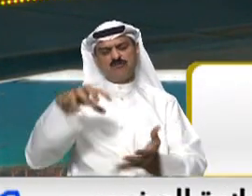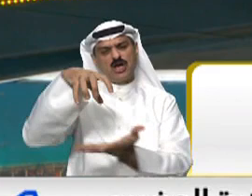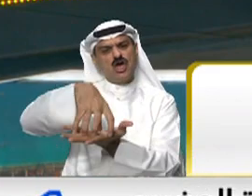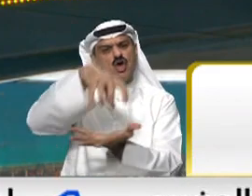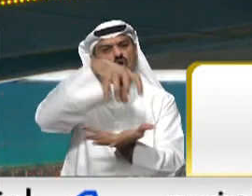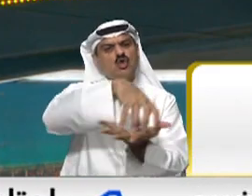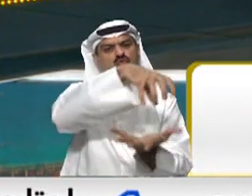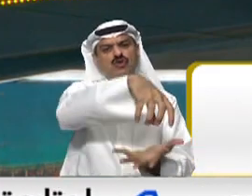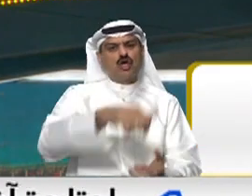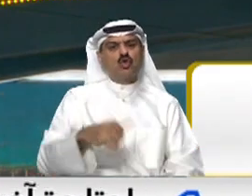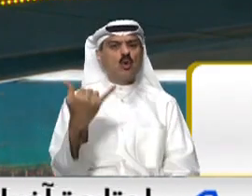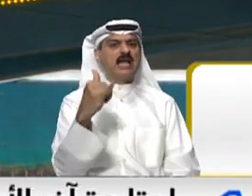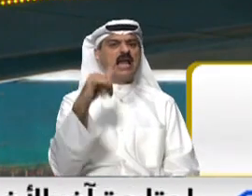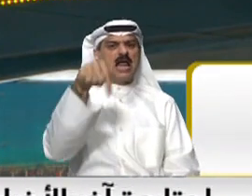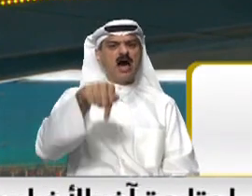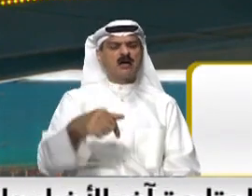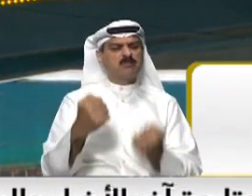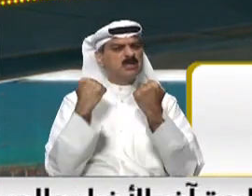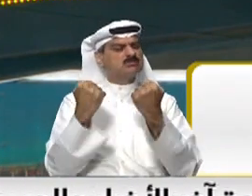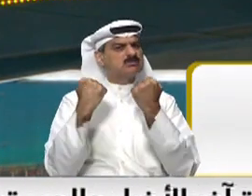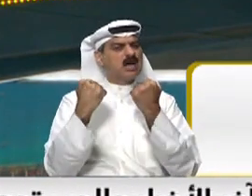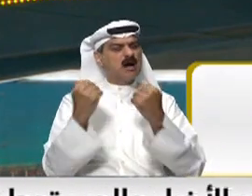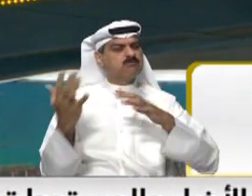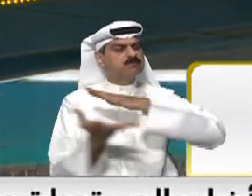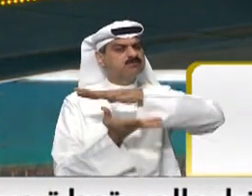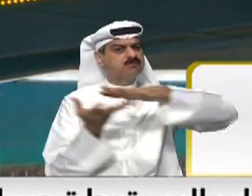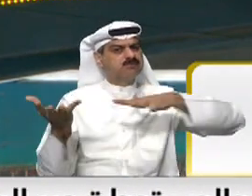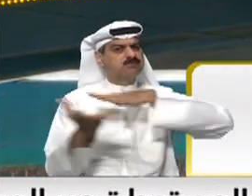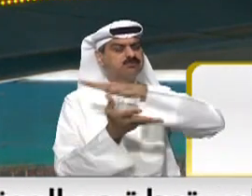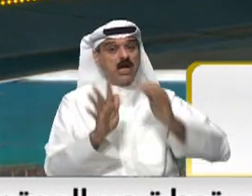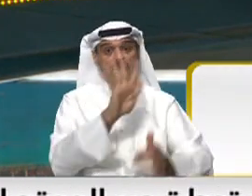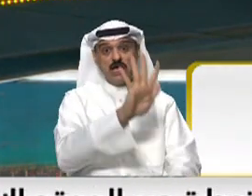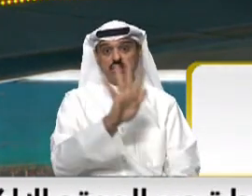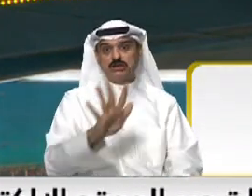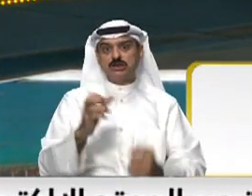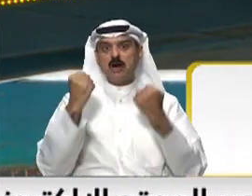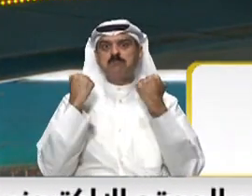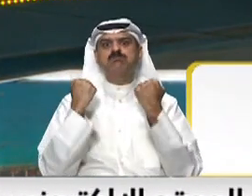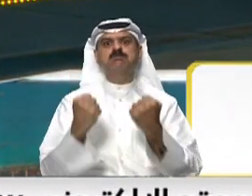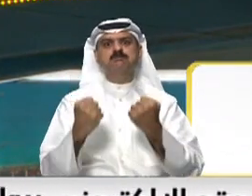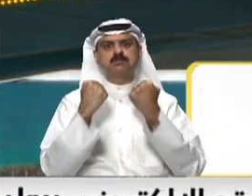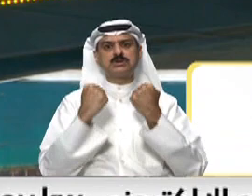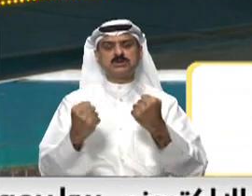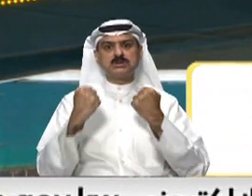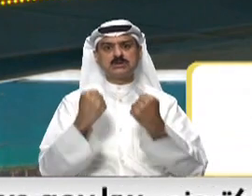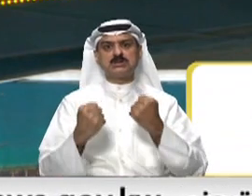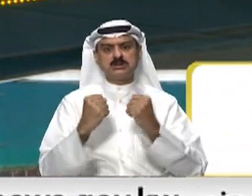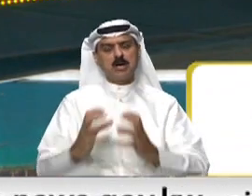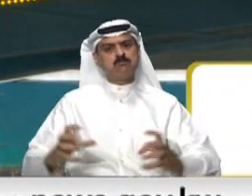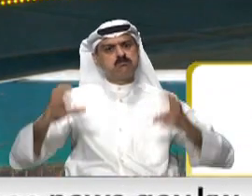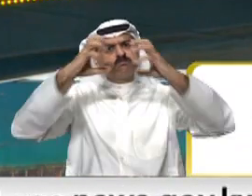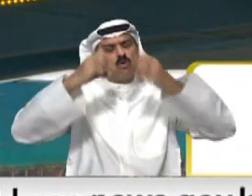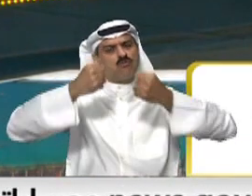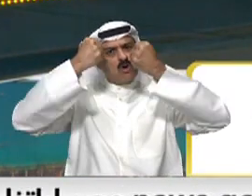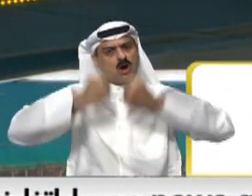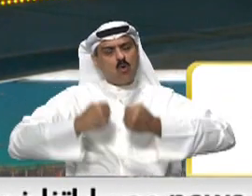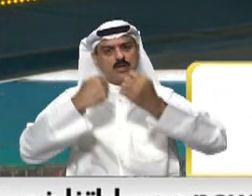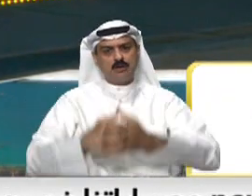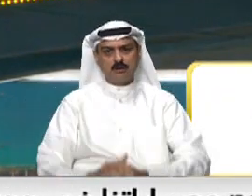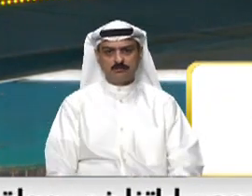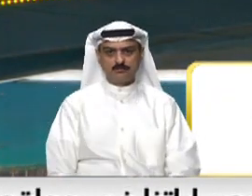حافه الهاويه مشيرا الى ان شعوب المنطقه تواجه خطرا حقيقيا لصراع شامل